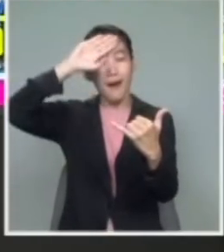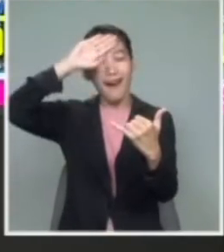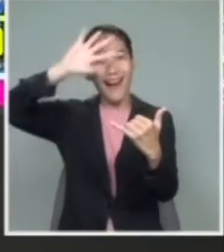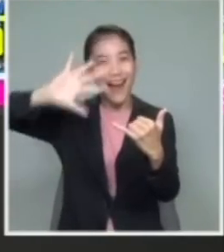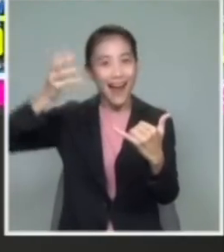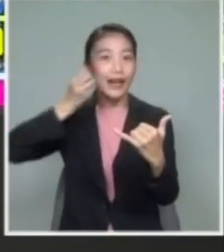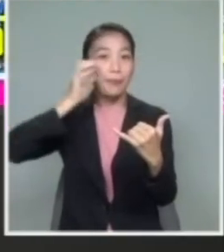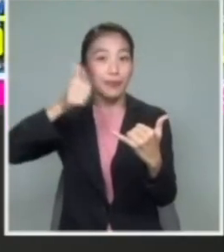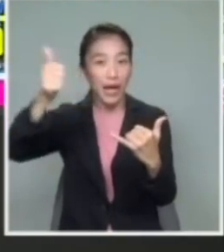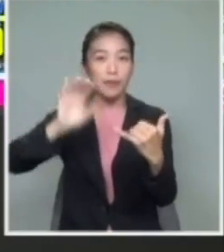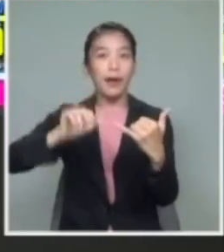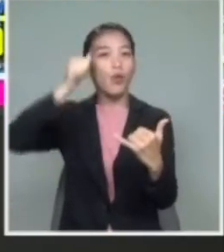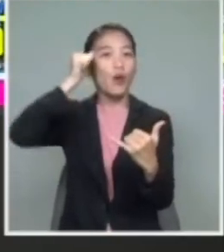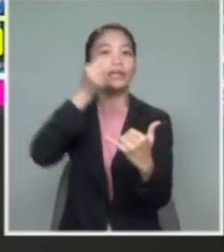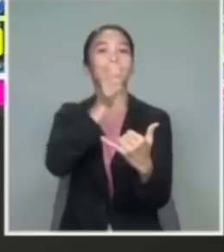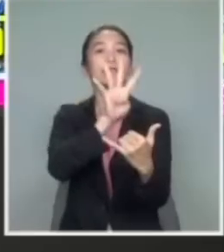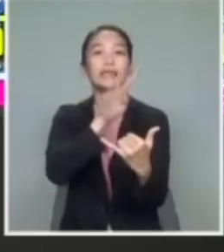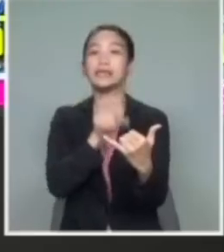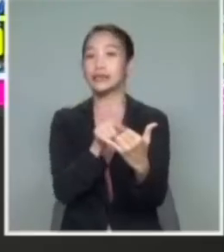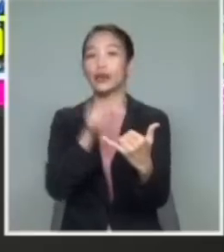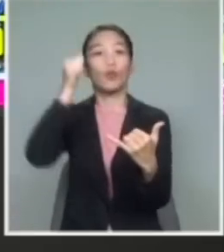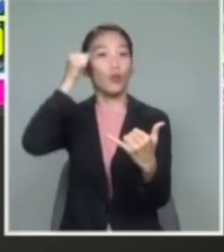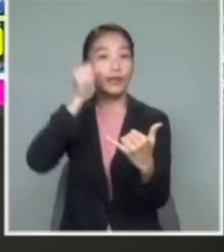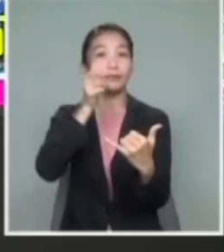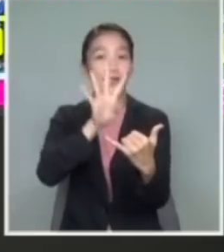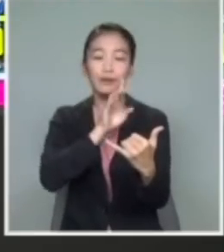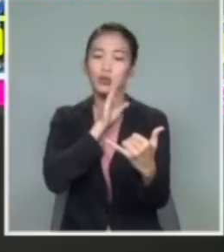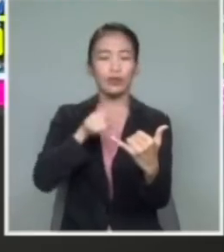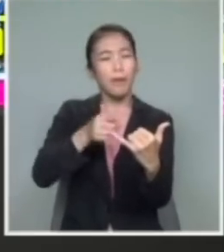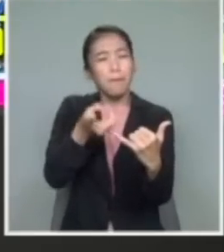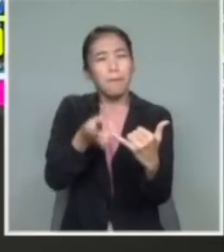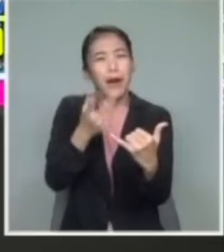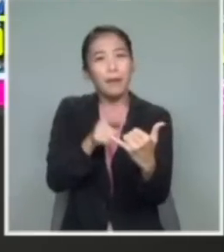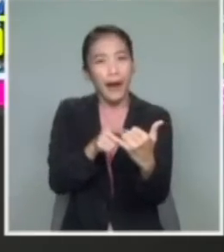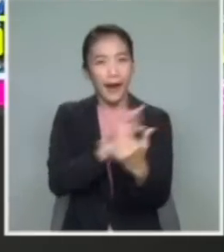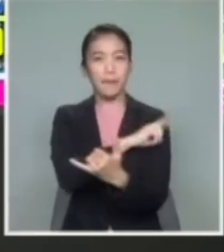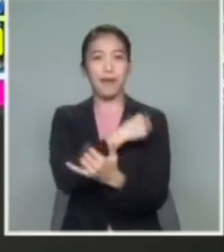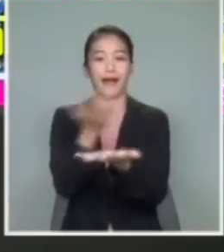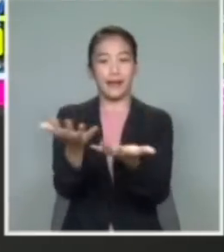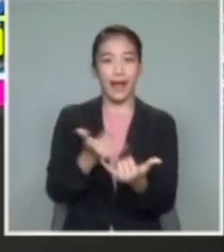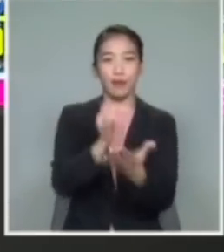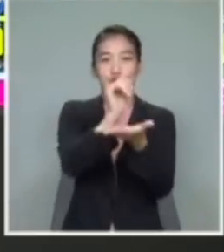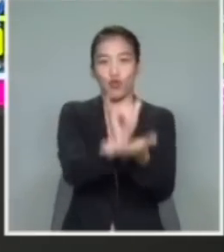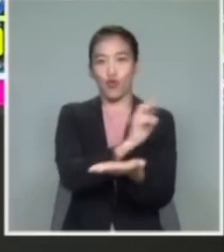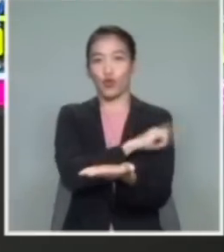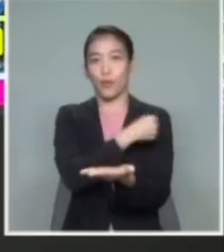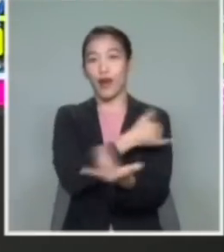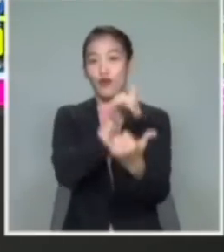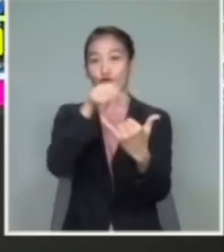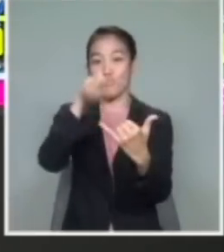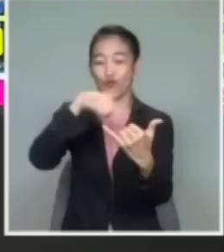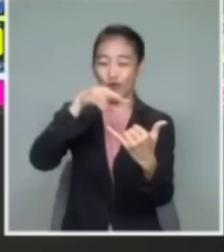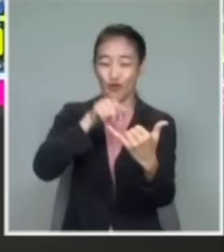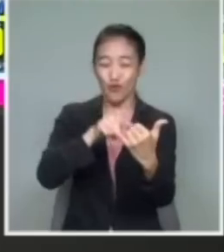14วันโดยเฉพาะในกลุ่มคนที่อาการเบาๆนะครับอาการน้อยๆเนี่ยแพทย์ก็จะรับไว้ในโรงพยาบาลนะครับเมื่ออาการหายหมดแล้วก็จะให้ไป